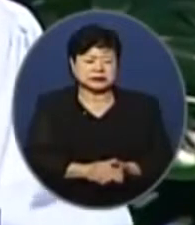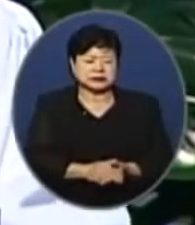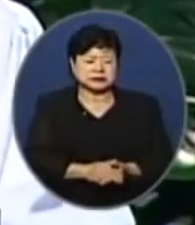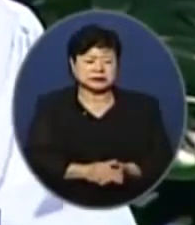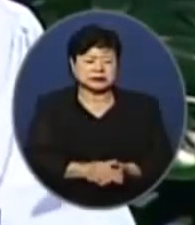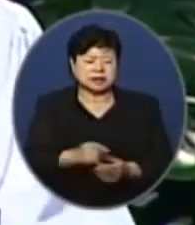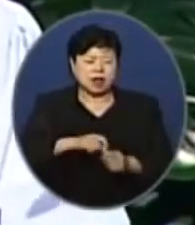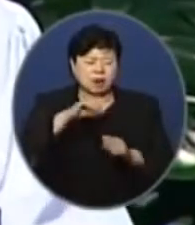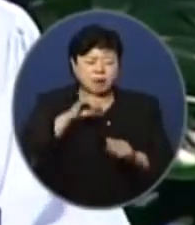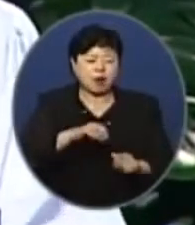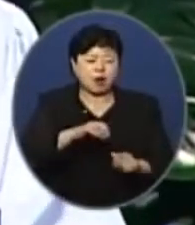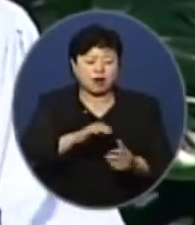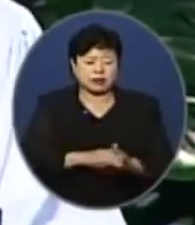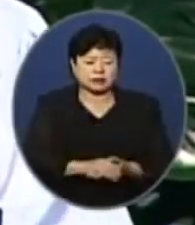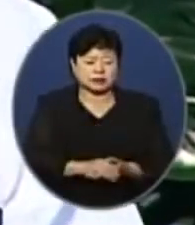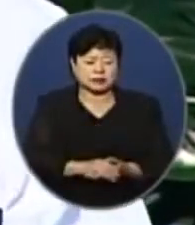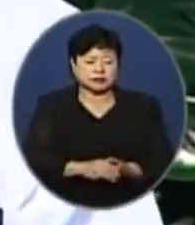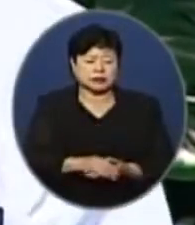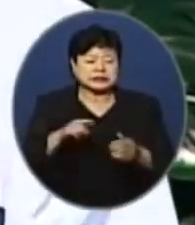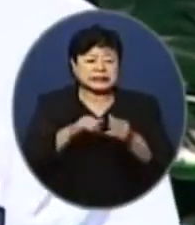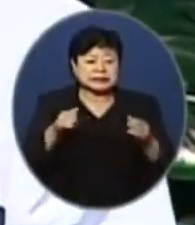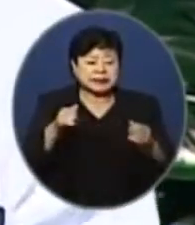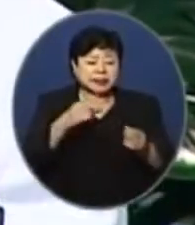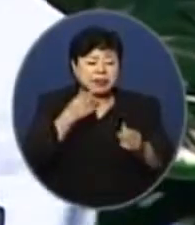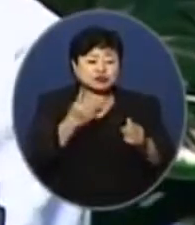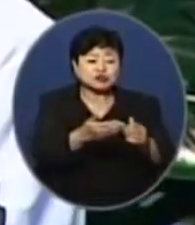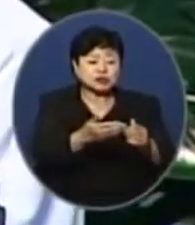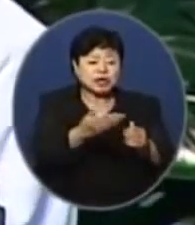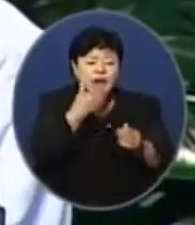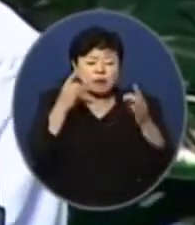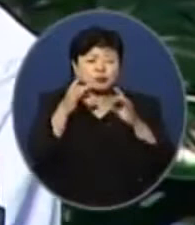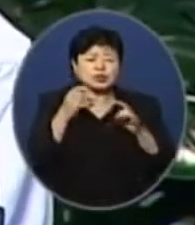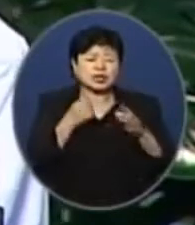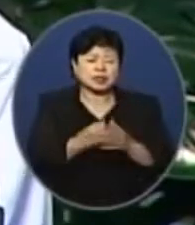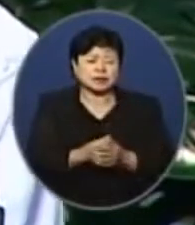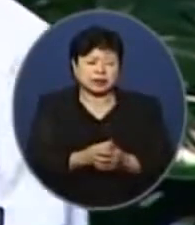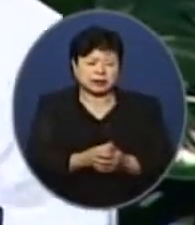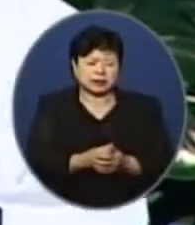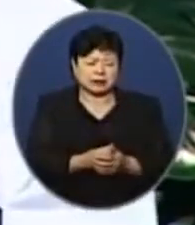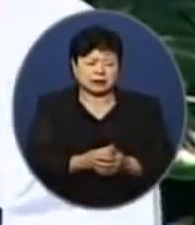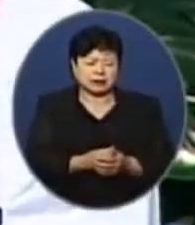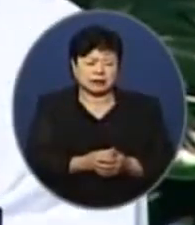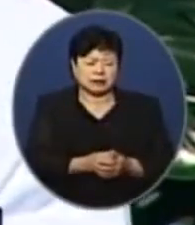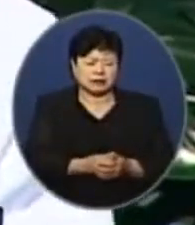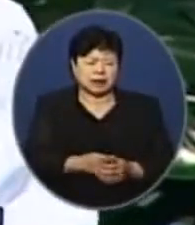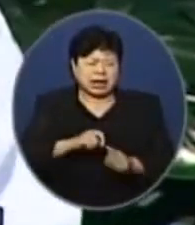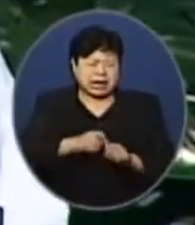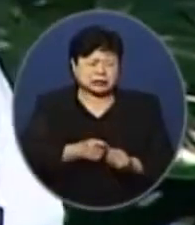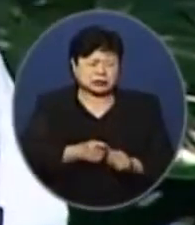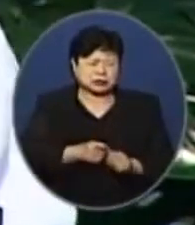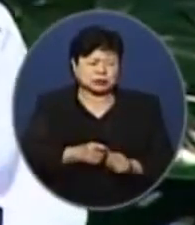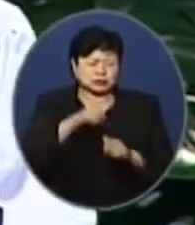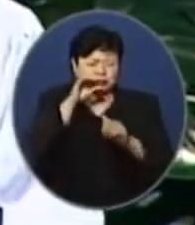사람에게 내리는 형벌인데 복음을 전한다고 해서 종신형을 받고 강제수용소에